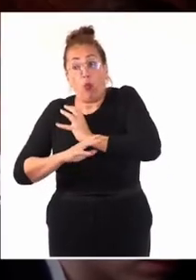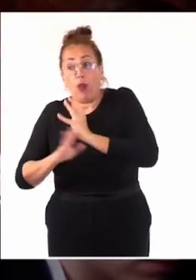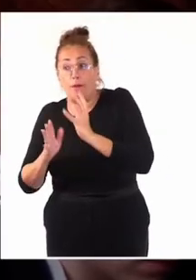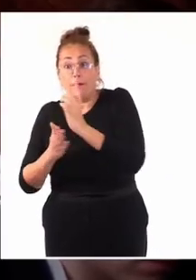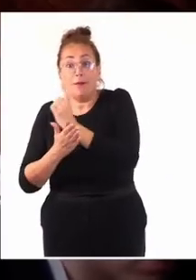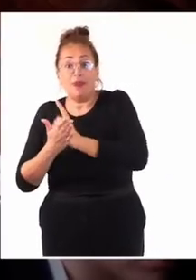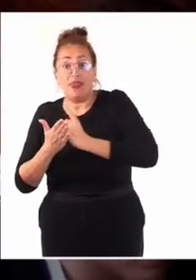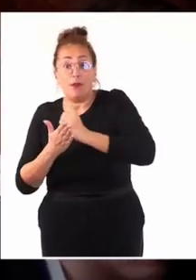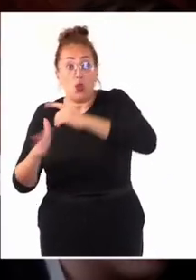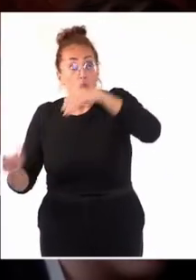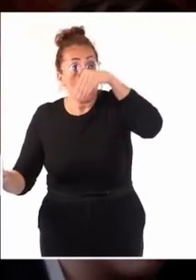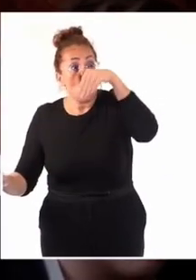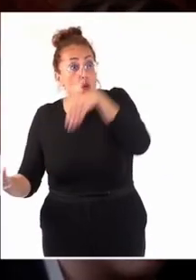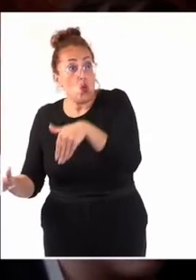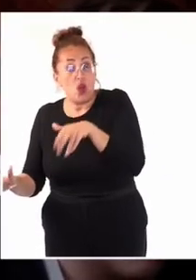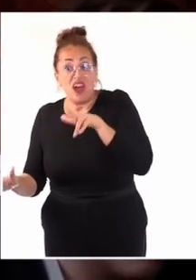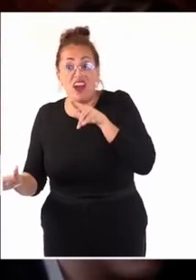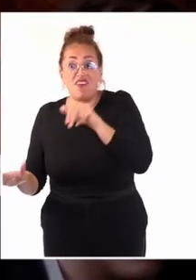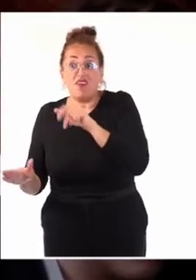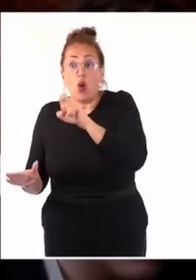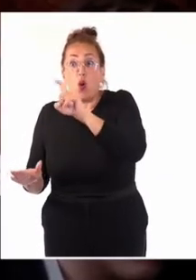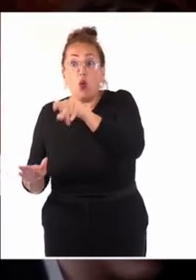département droit vers la mise sous tutelle.